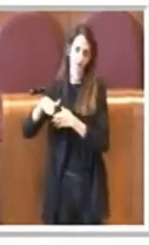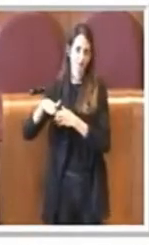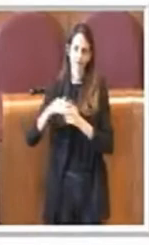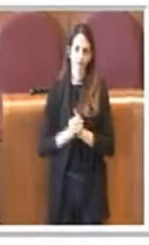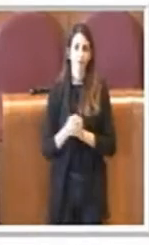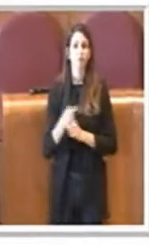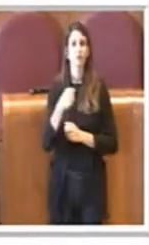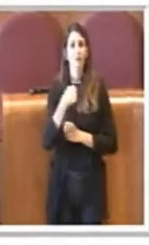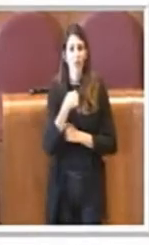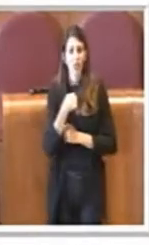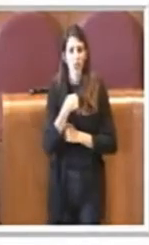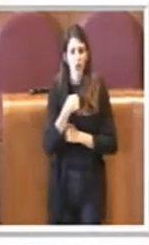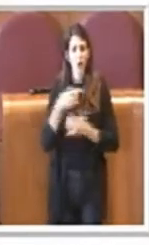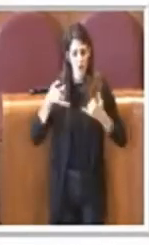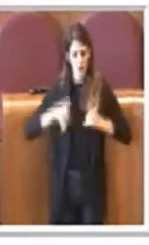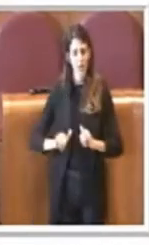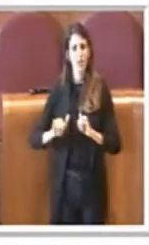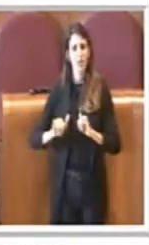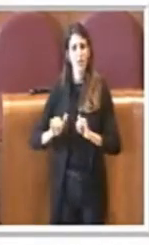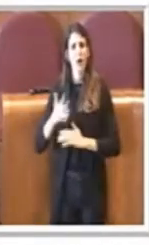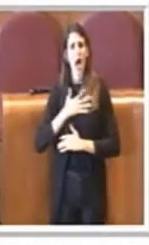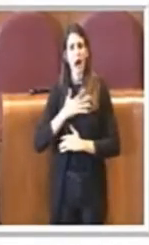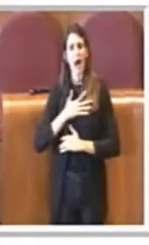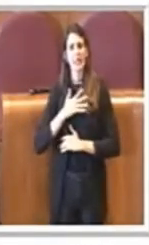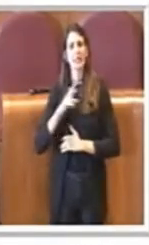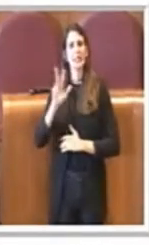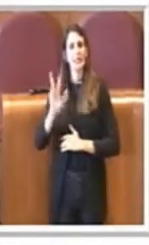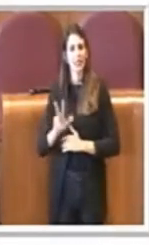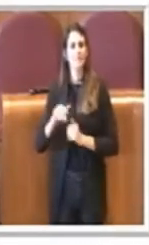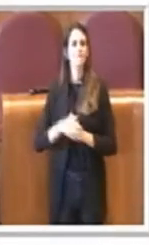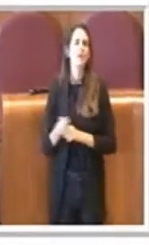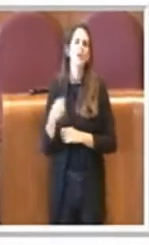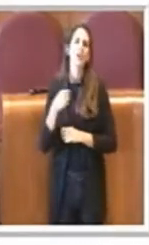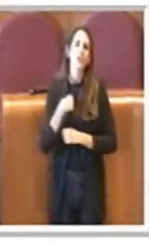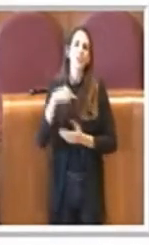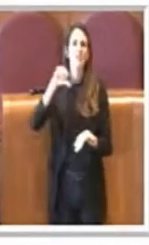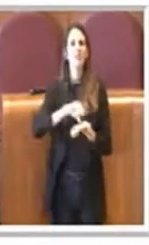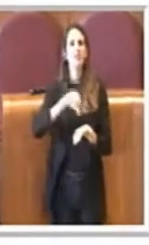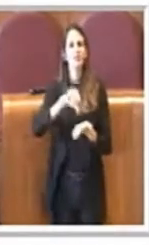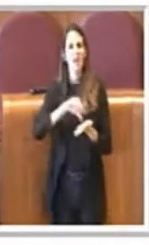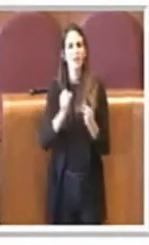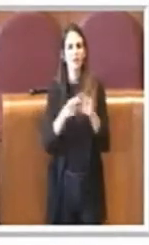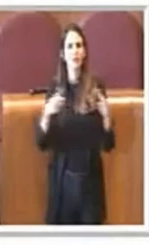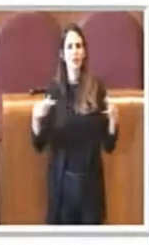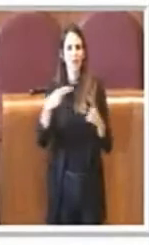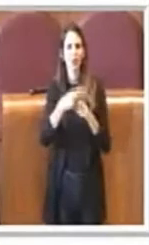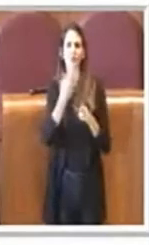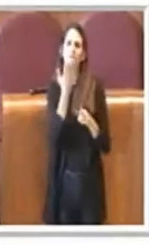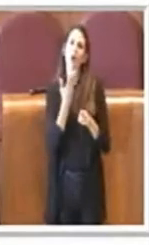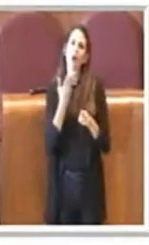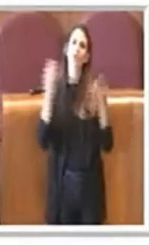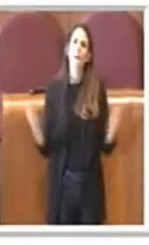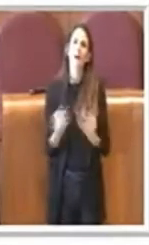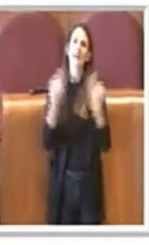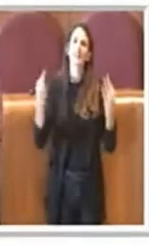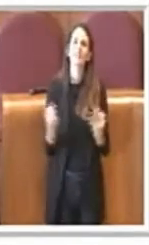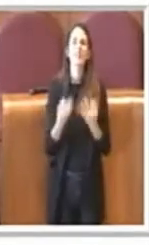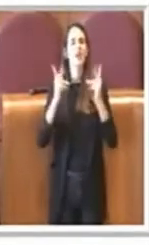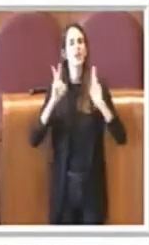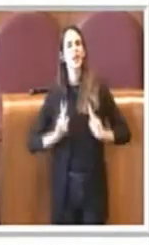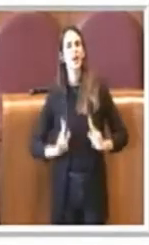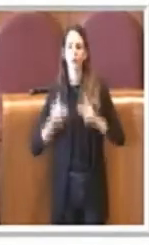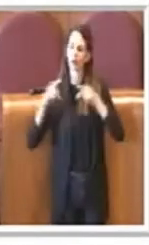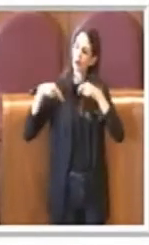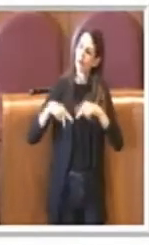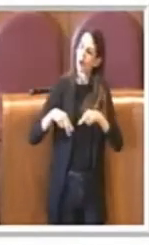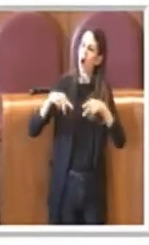bambino di 3 anni, a me quando vado in centro mi piace poter camminare in sicurezza senza automobili, non dovendo fare, come mi è capitato domenica,